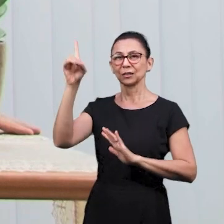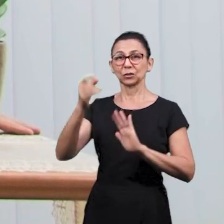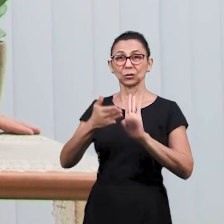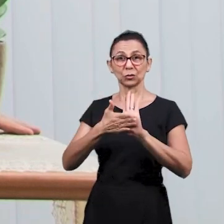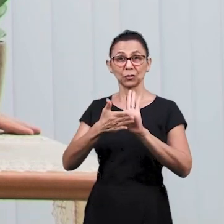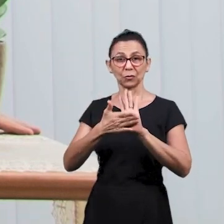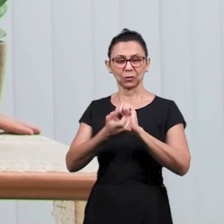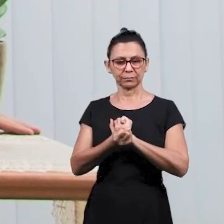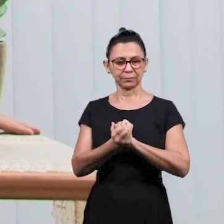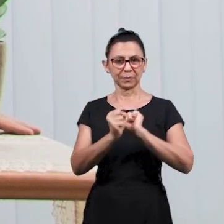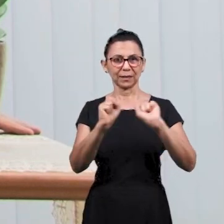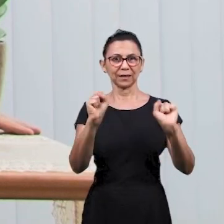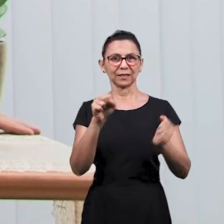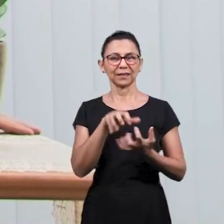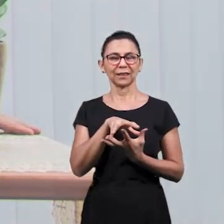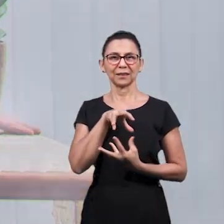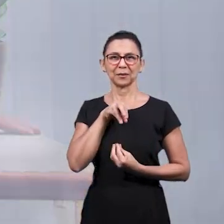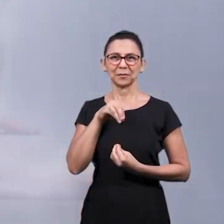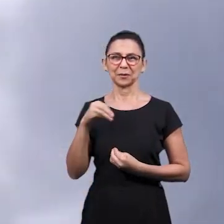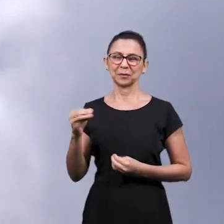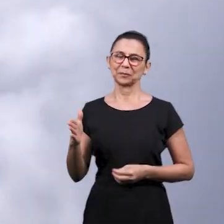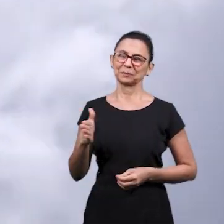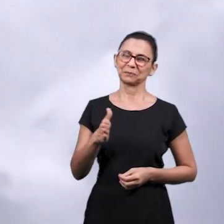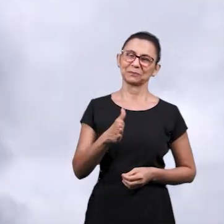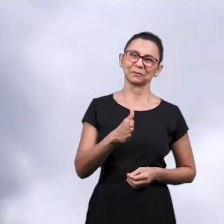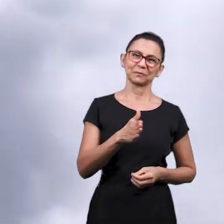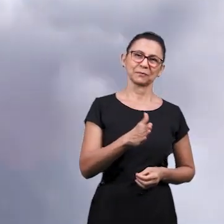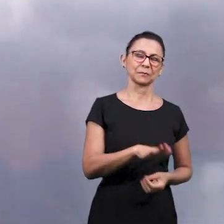Хвала Господу, она освобождает наши души.